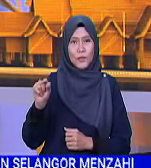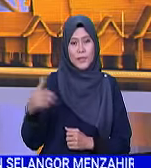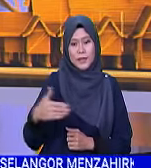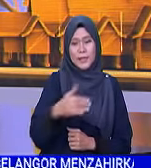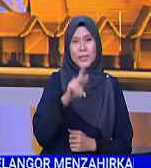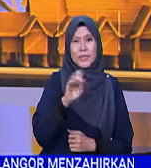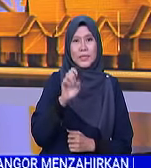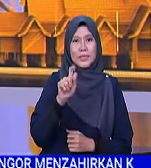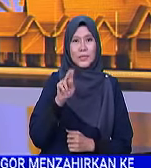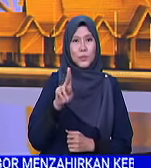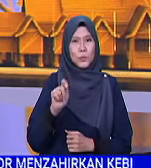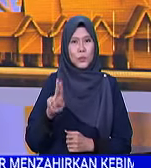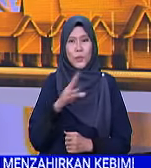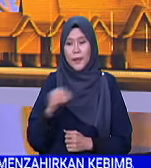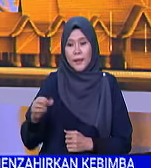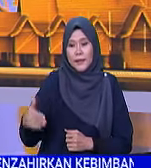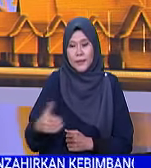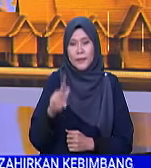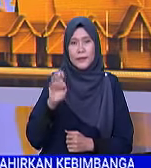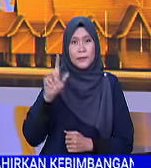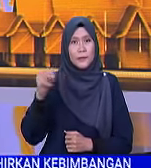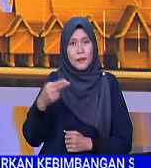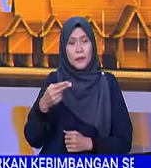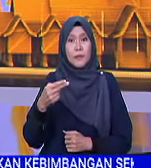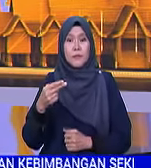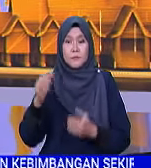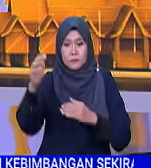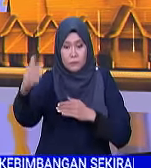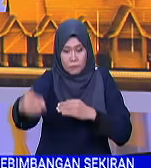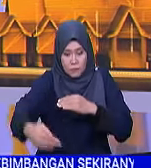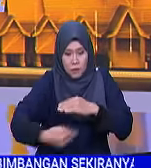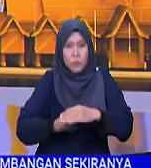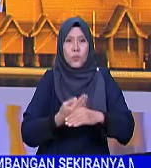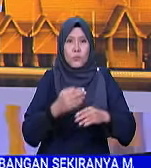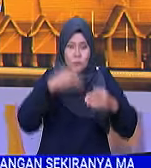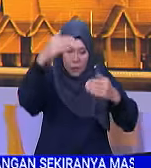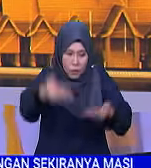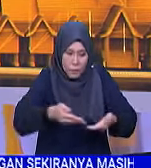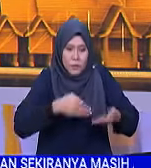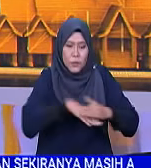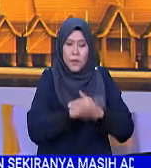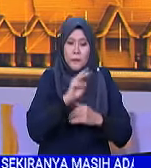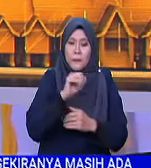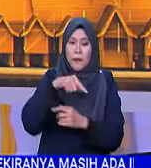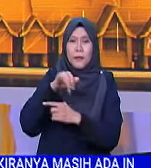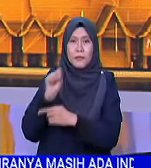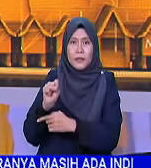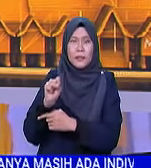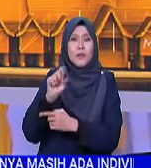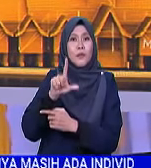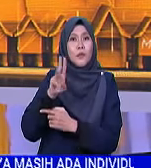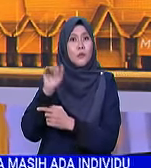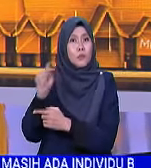ikan ketutu dan ikan kelah dipercayai dibawa masuk tanpa permisah di pintu masuk Makis Pelabuhan Lumut